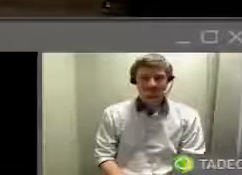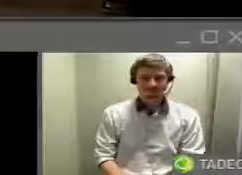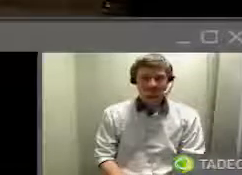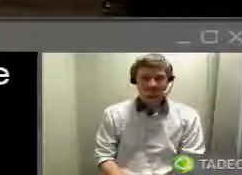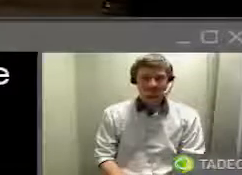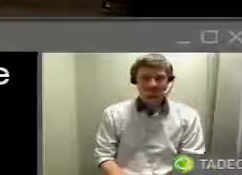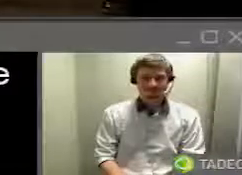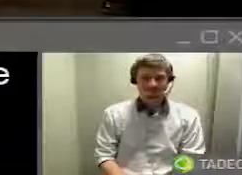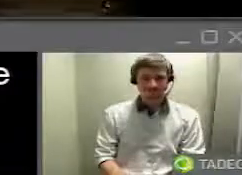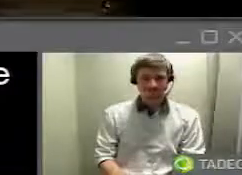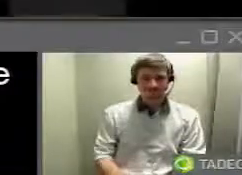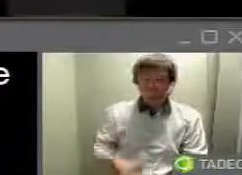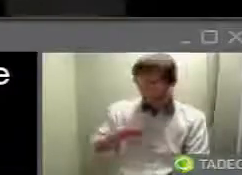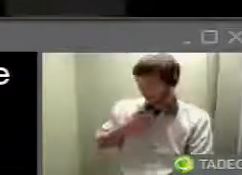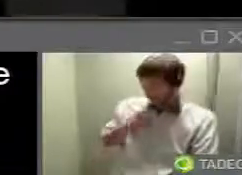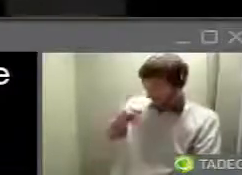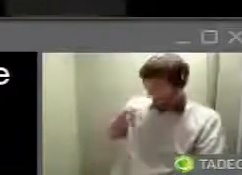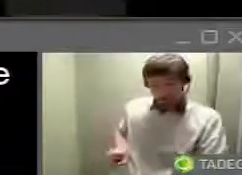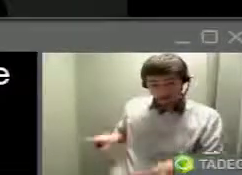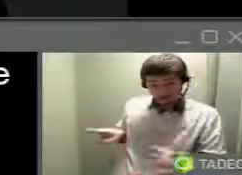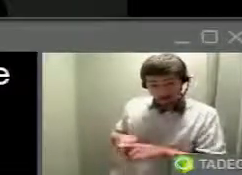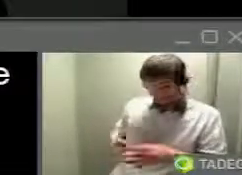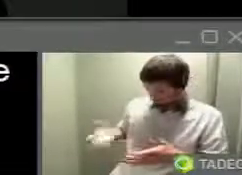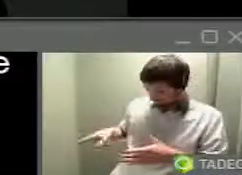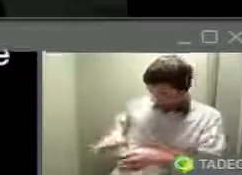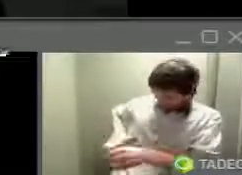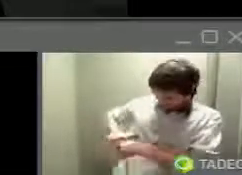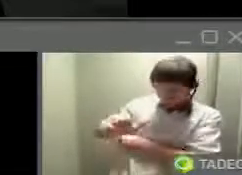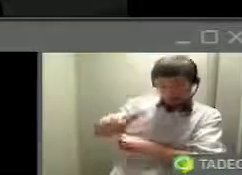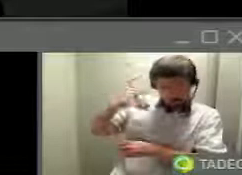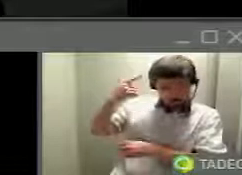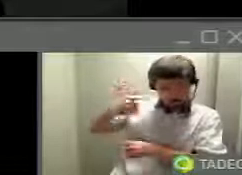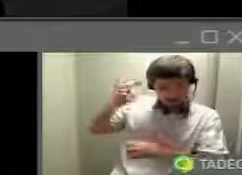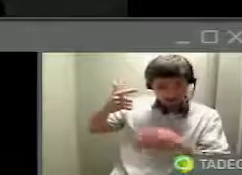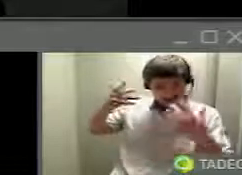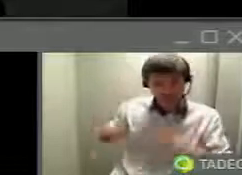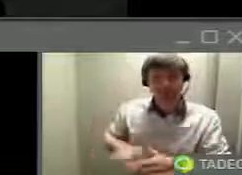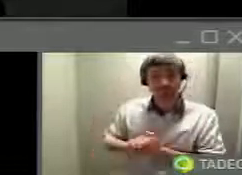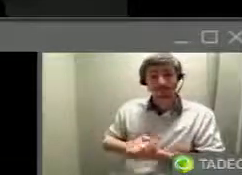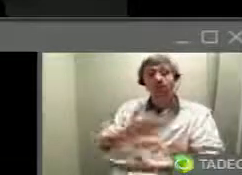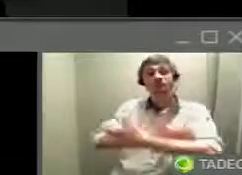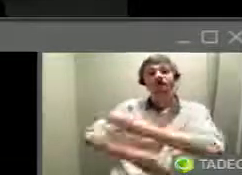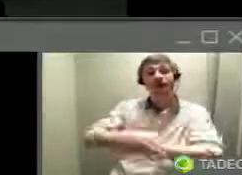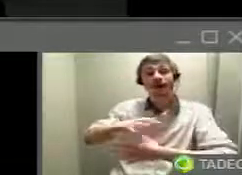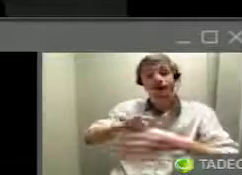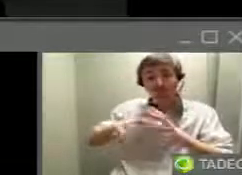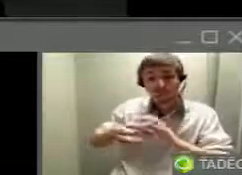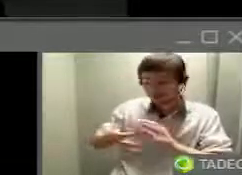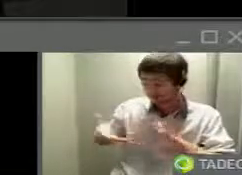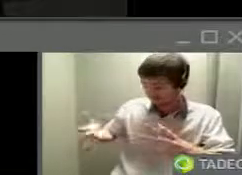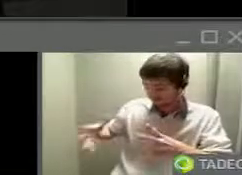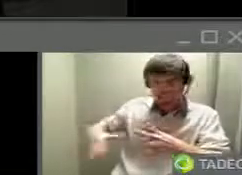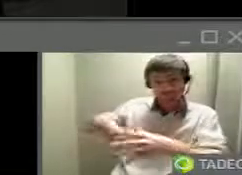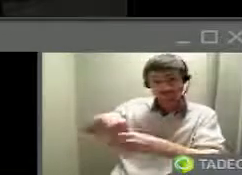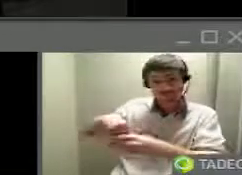Je vais reposer la même question. Londres, vous y étiez. Ces Jeux paralympiques, l'accessibilité à Londres qu'on récompense ce